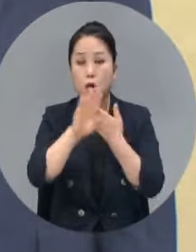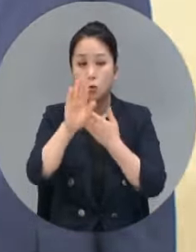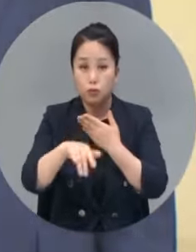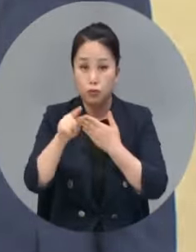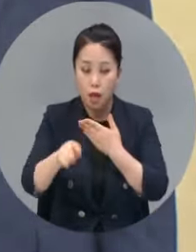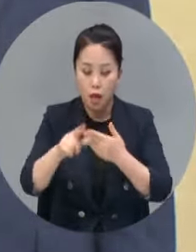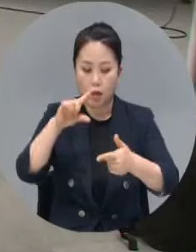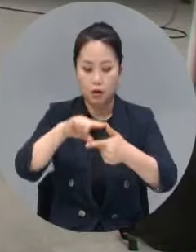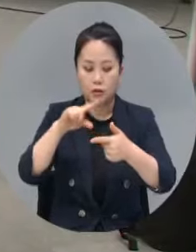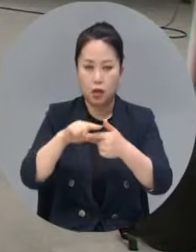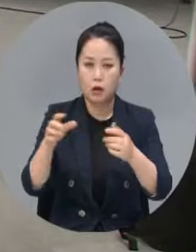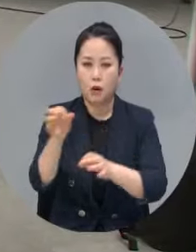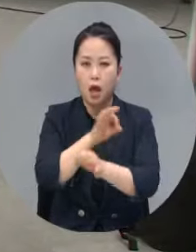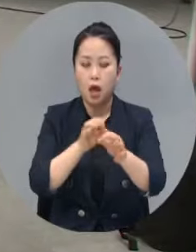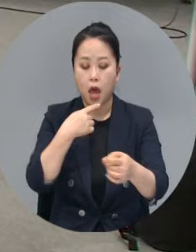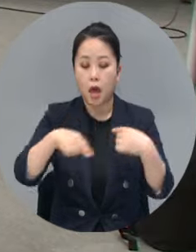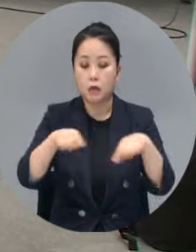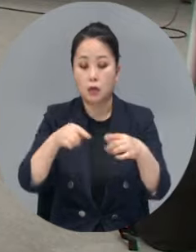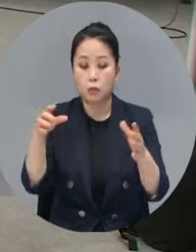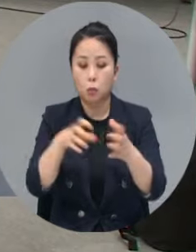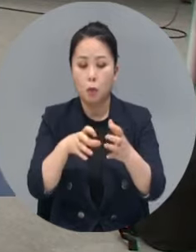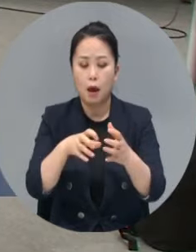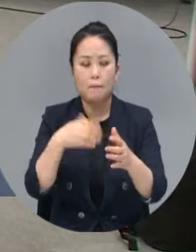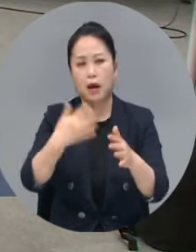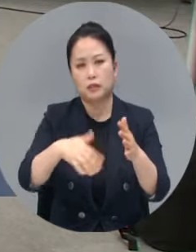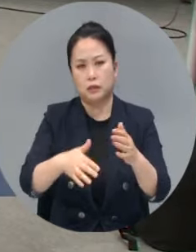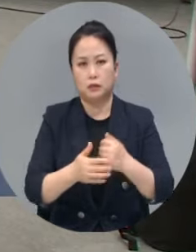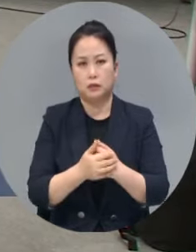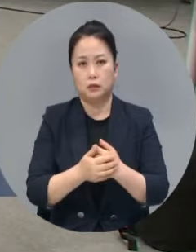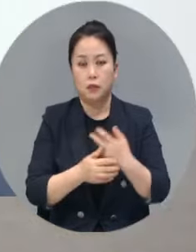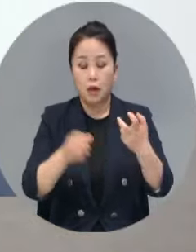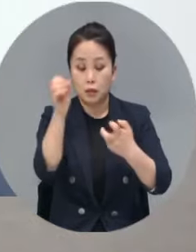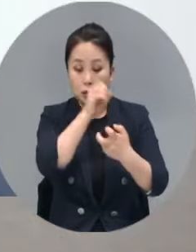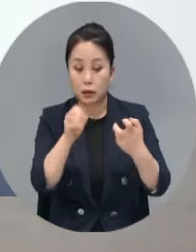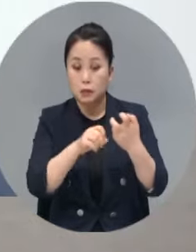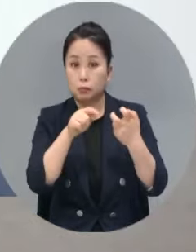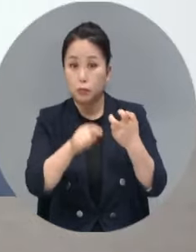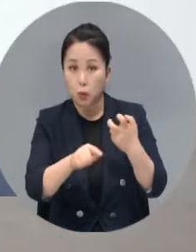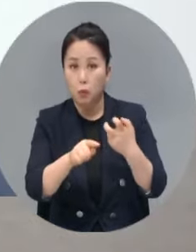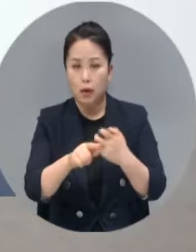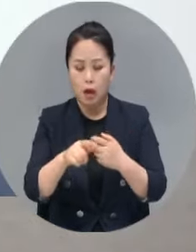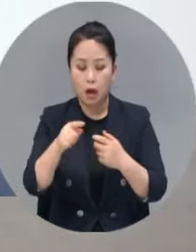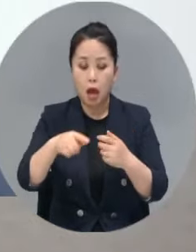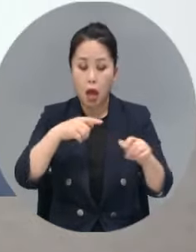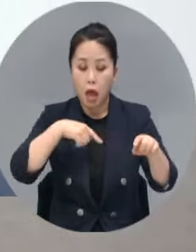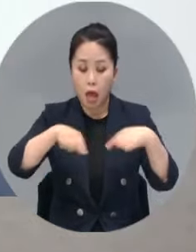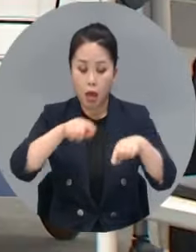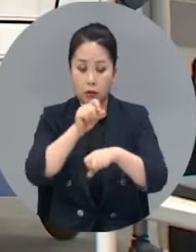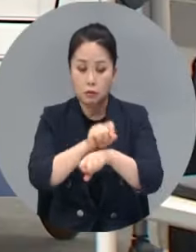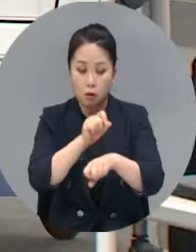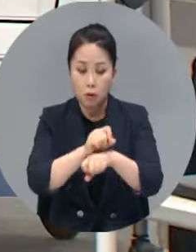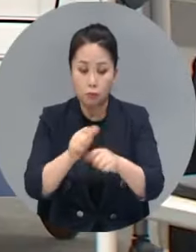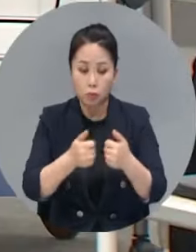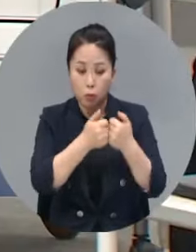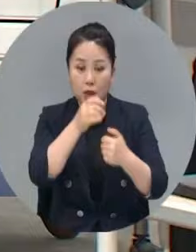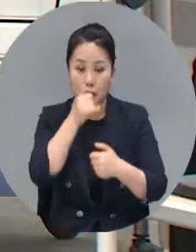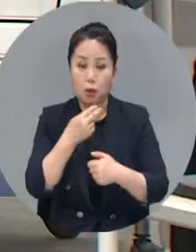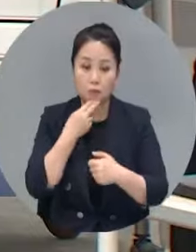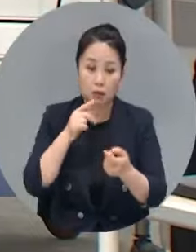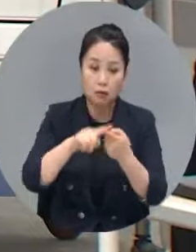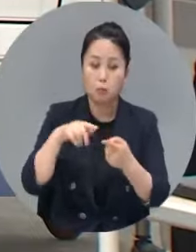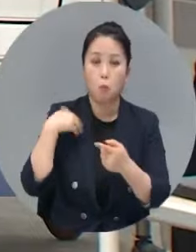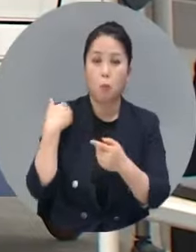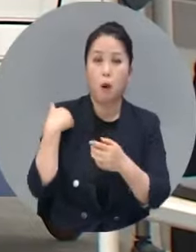동력을 잃고 있습니다 70% 아직 행정 통합 논이 그 자체를 잘 몰 아셔 가지고 부산과 경남에서 행정 통합에 관한